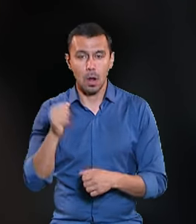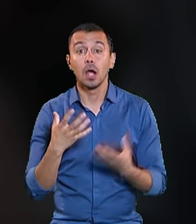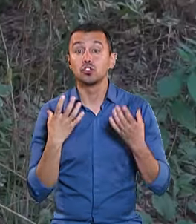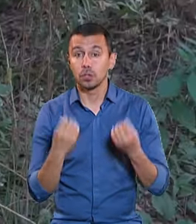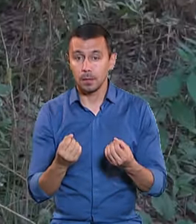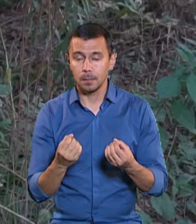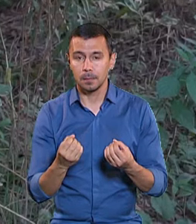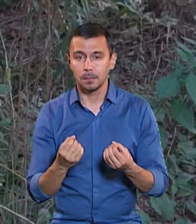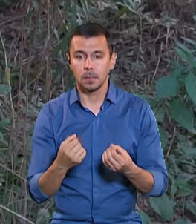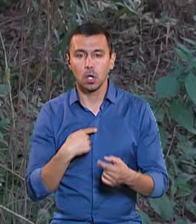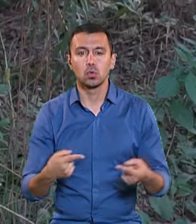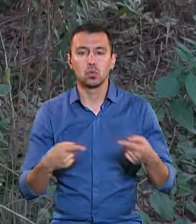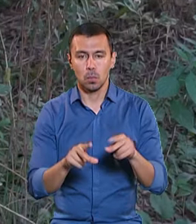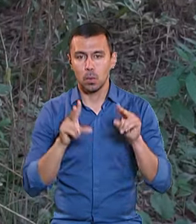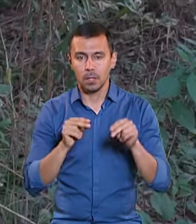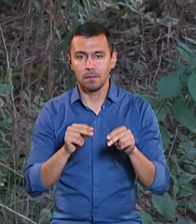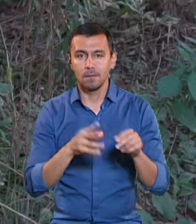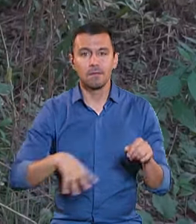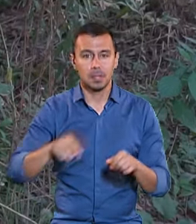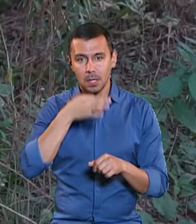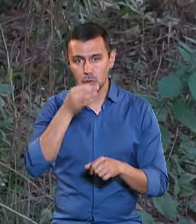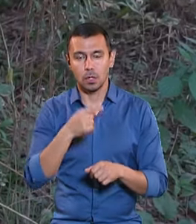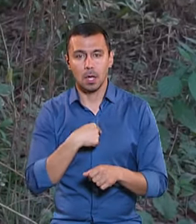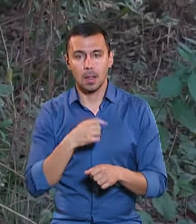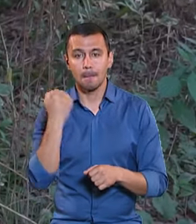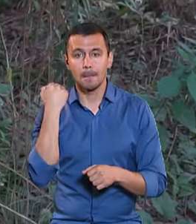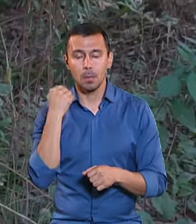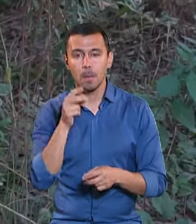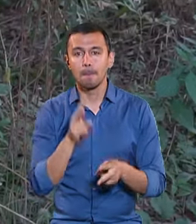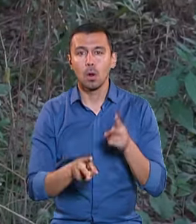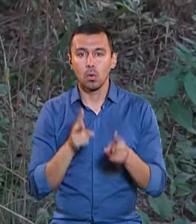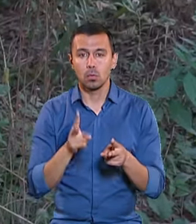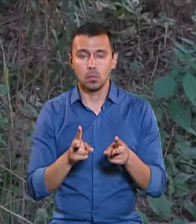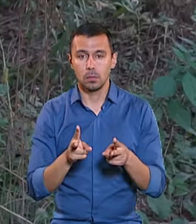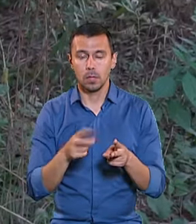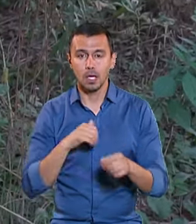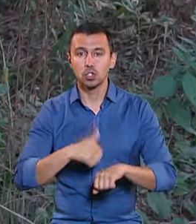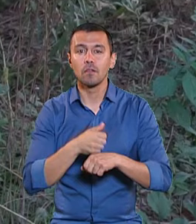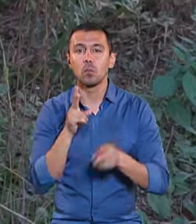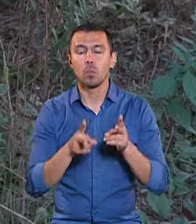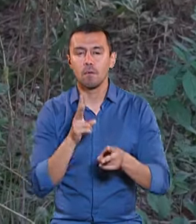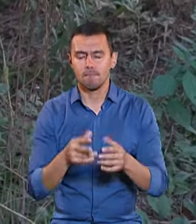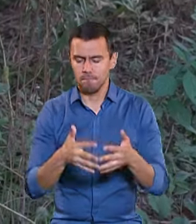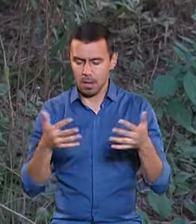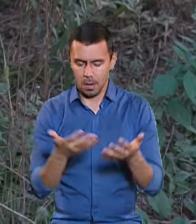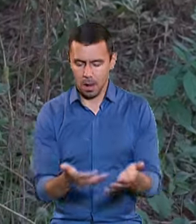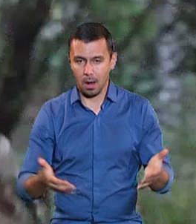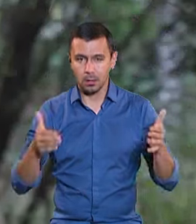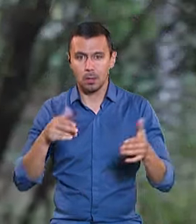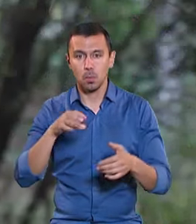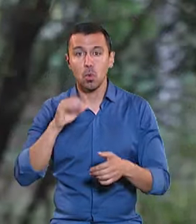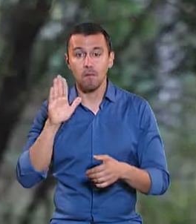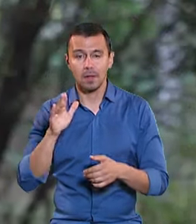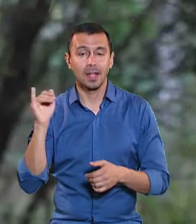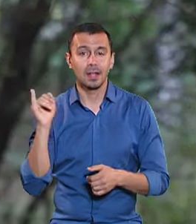ще? Я точно пообіцяв всім і всім кажу, що я на перемогу приготую, я ще повар до цього всього, приготую великий казан плова